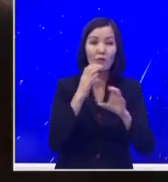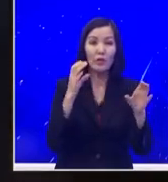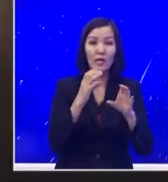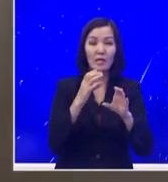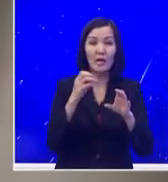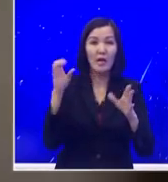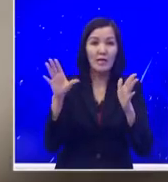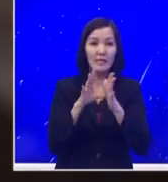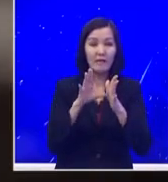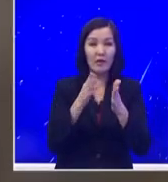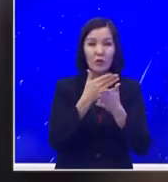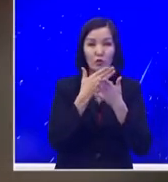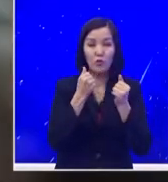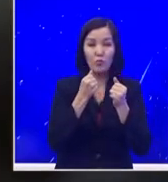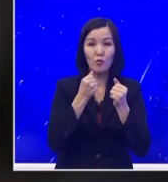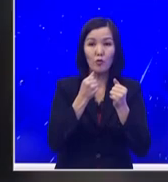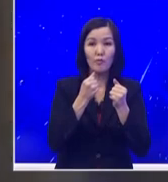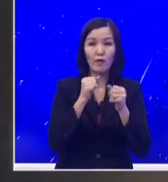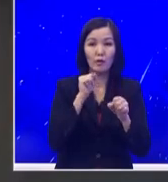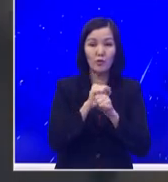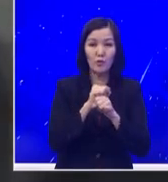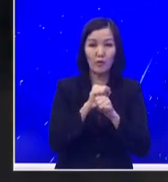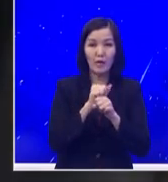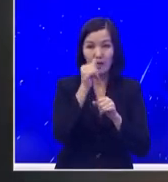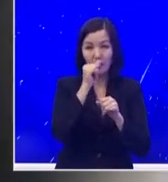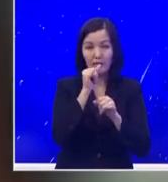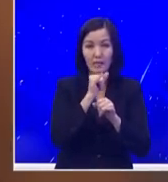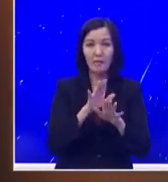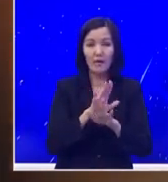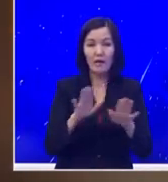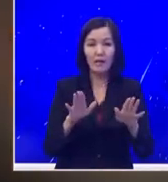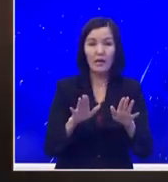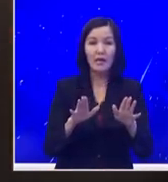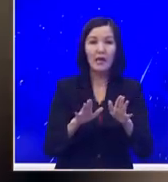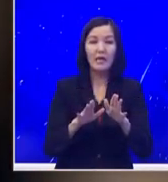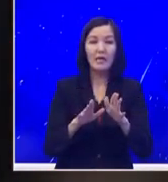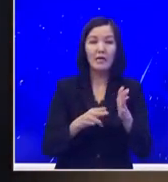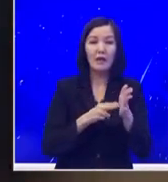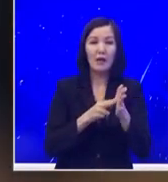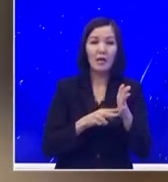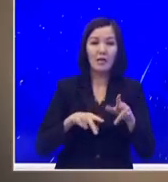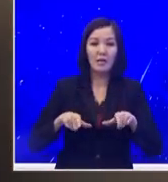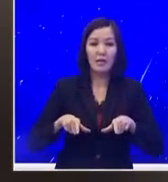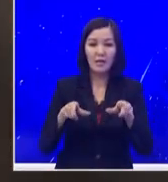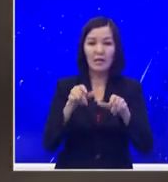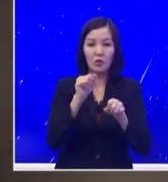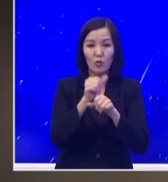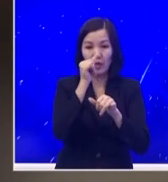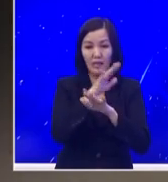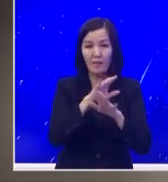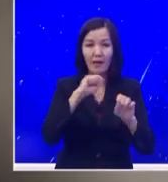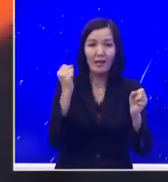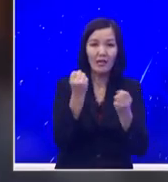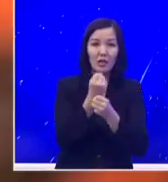өшіп, қозғалтқыш істен шыққан, артынша тежегіш істемей қалған. Сондықтан транспорт рельс бойынша жүруін тоқтата алмай, қатты